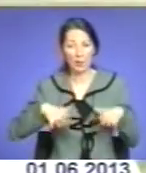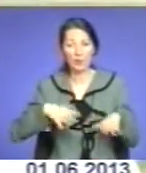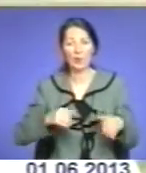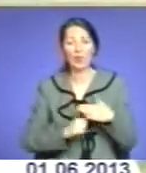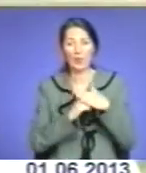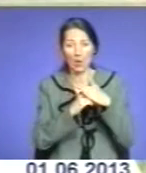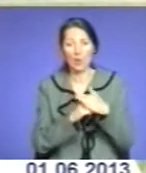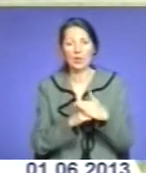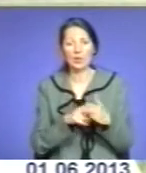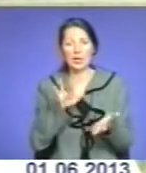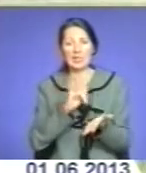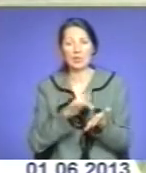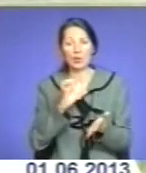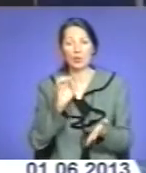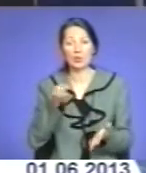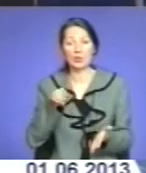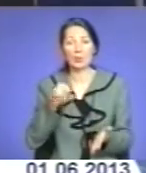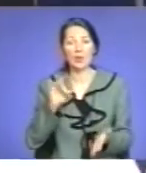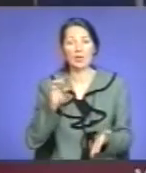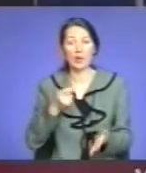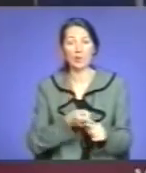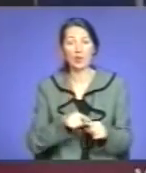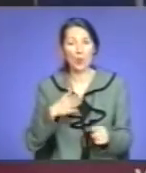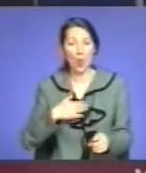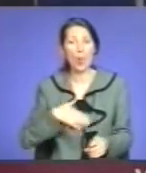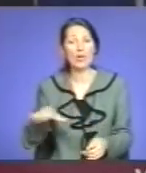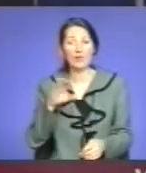центру «Спартак». На цьому у